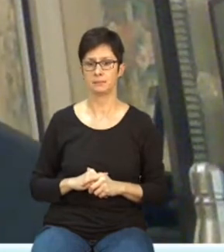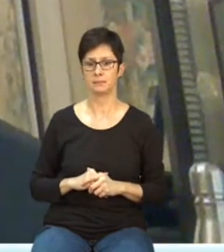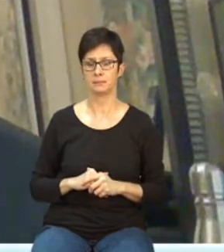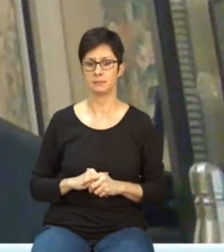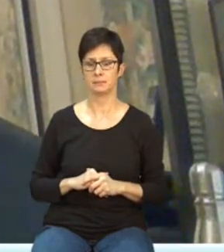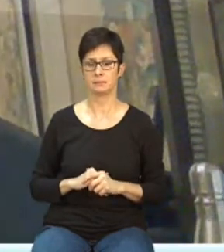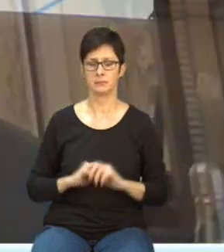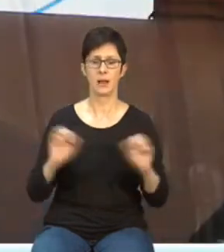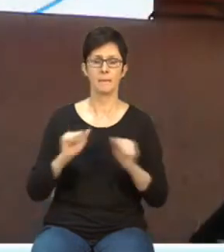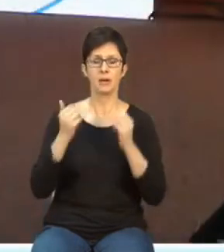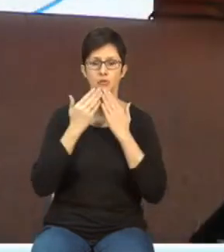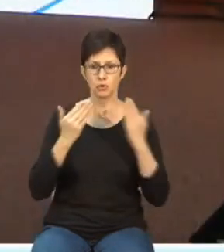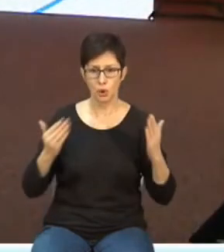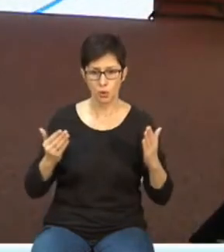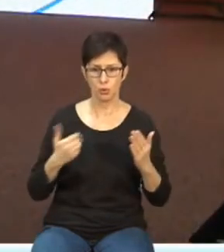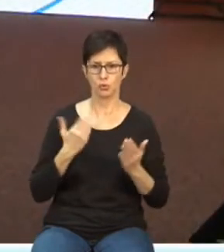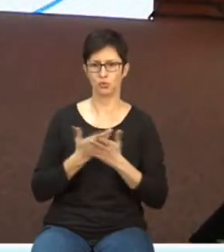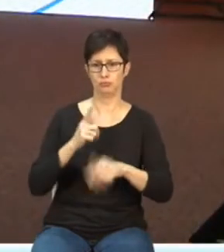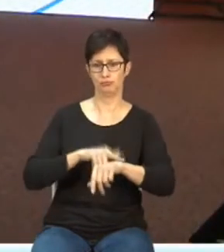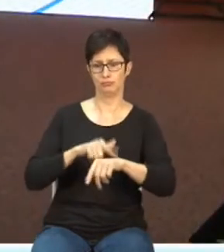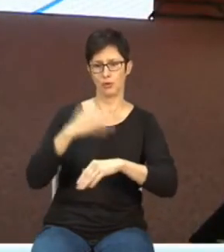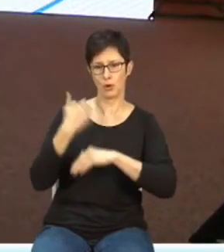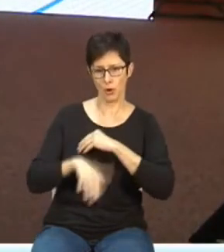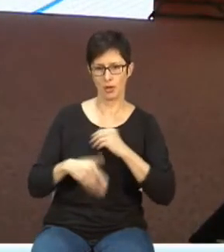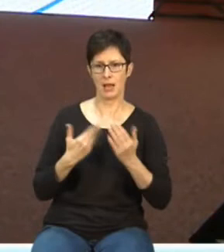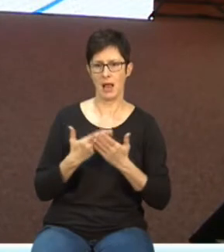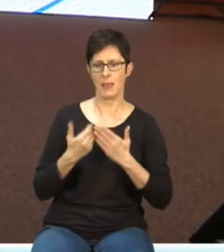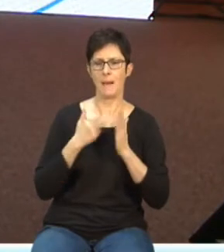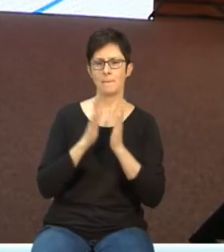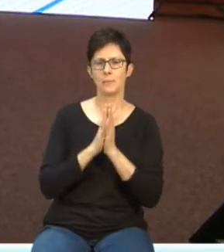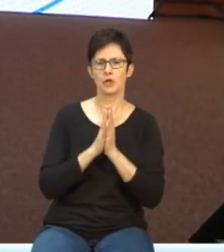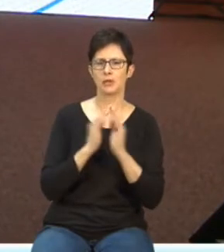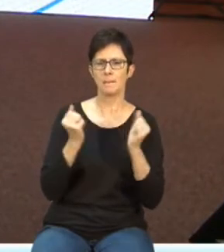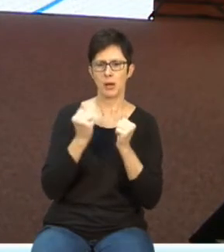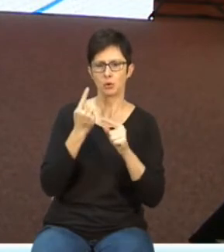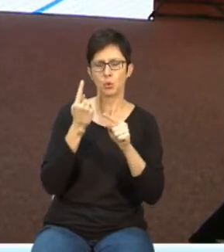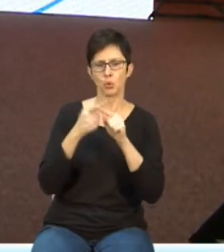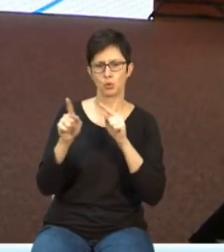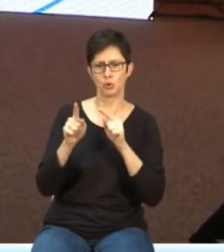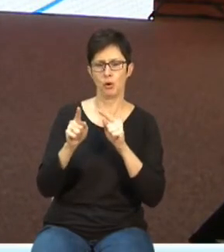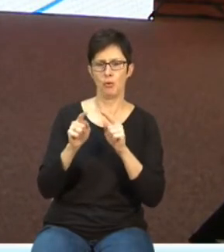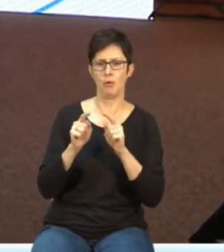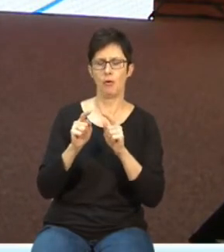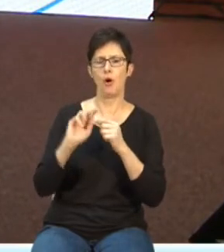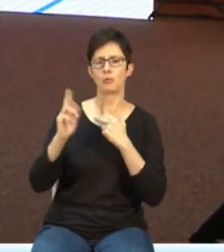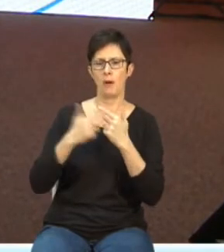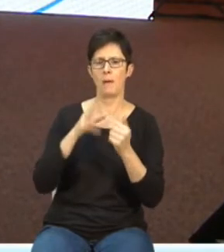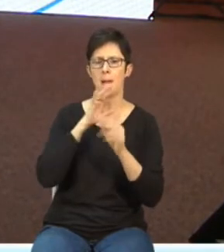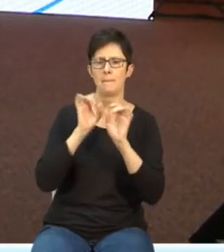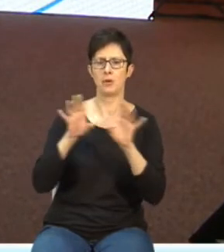Bardzo dziękuję za wypowiedź jesteśmy już poza czasem więc prosiłbym o bardzo krótką identyczną wypowiedź profesora zmyślonego